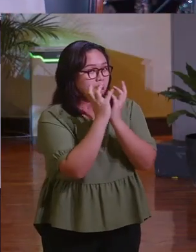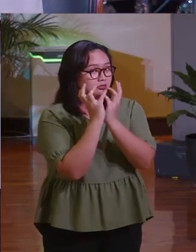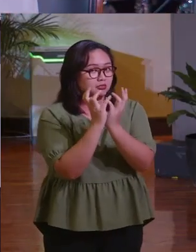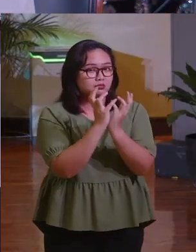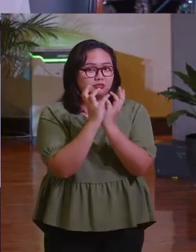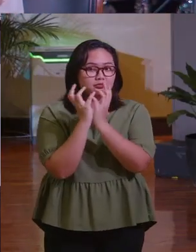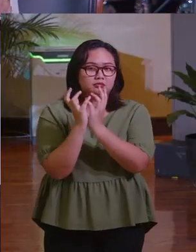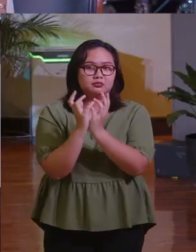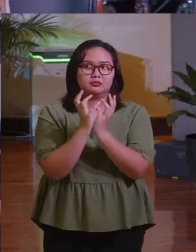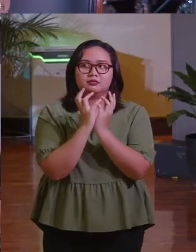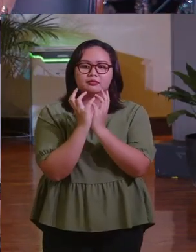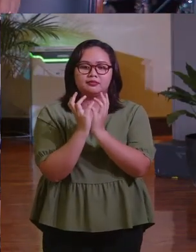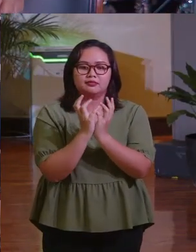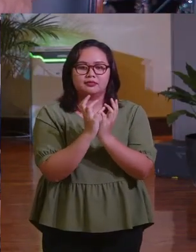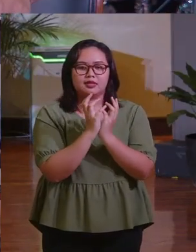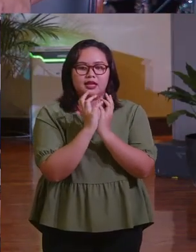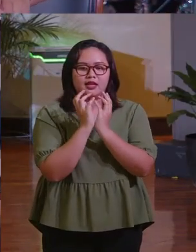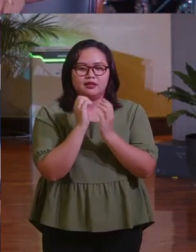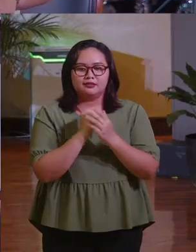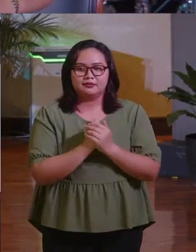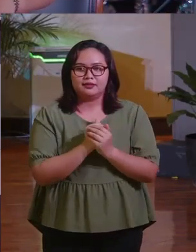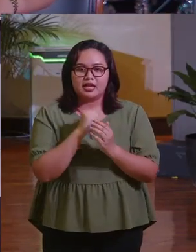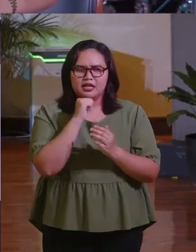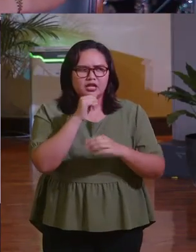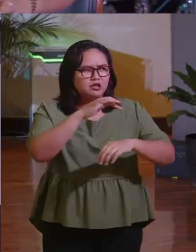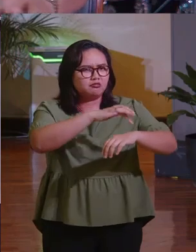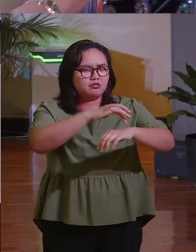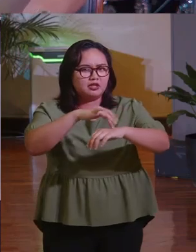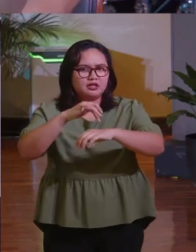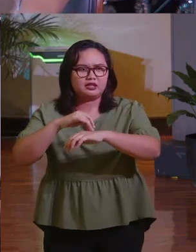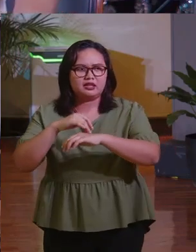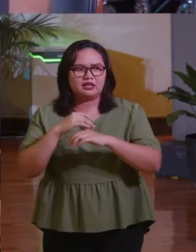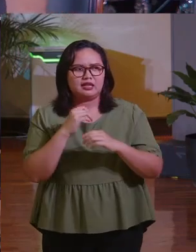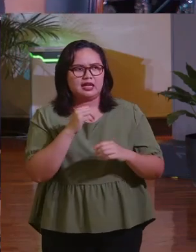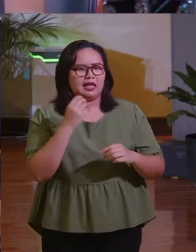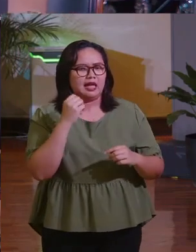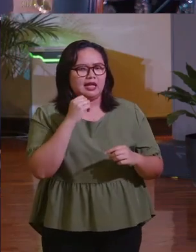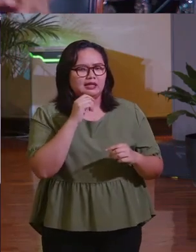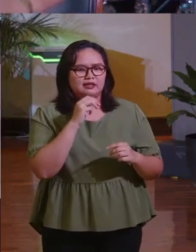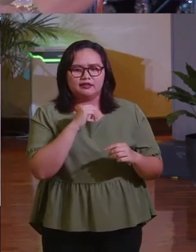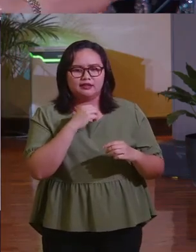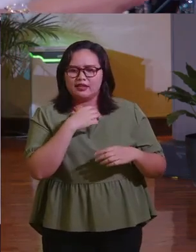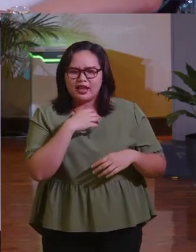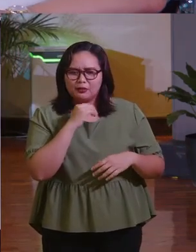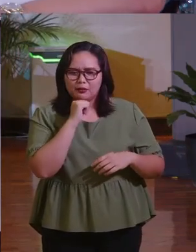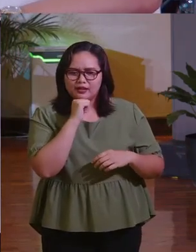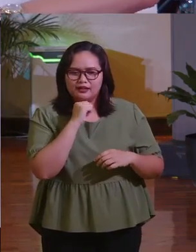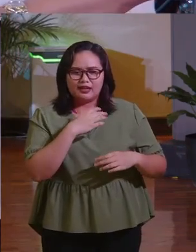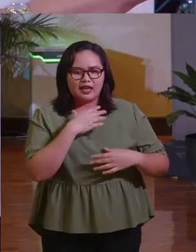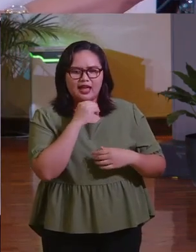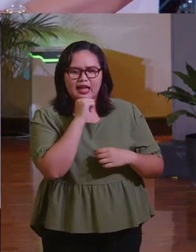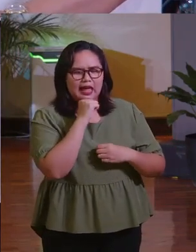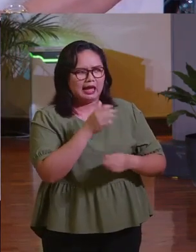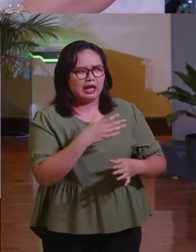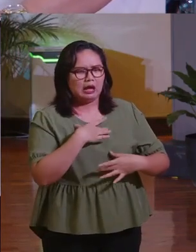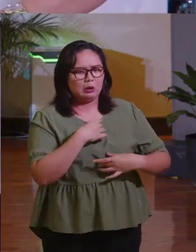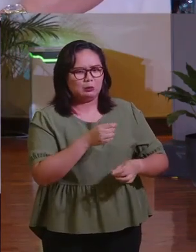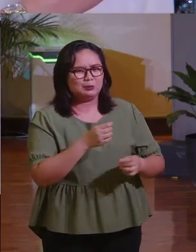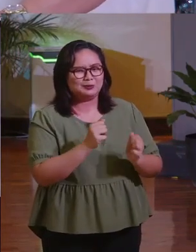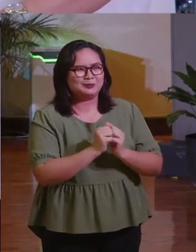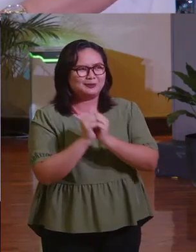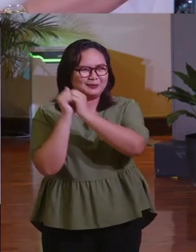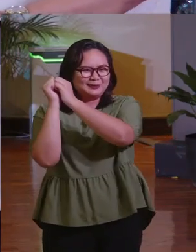na hindi niyo maatim. Ayaw ninyong maligtas. Ayaw kung makasama ito sa langit.